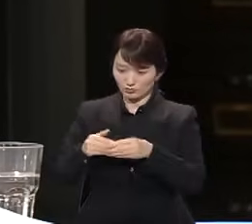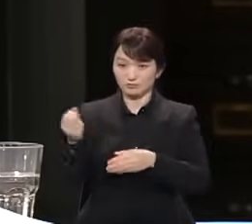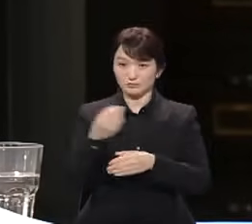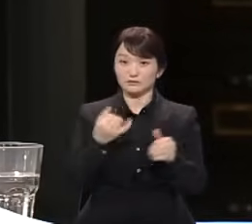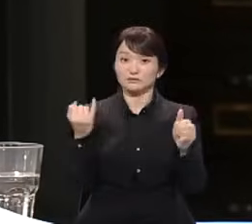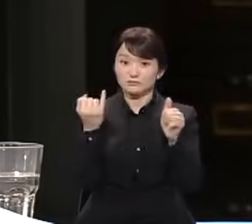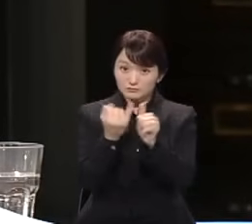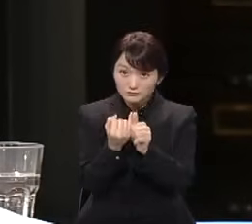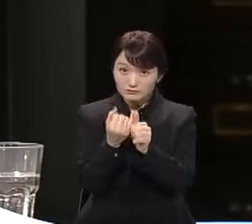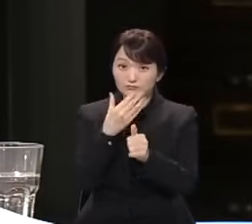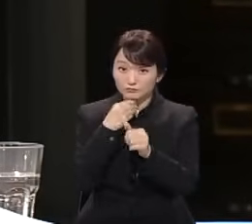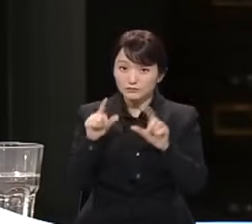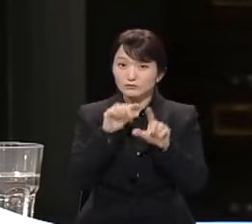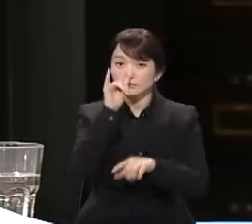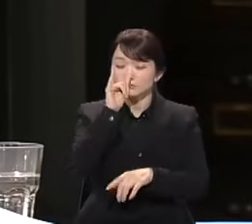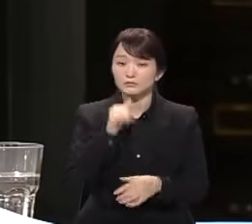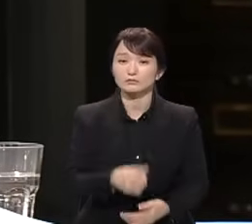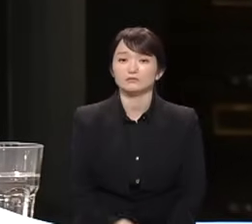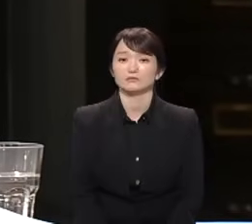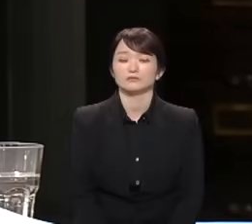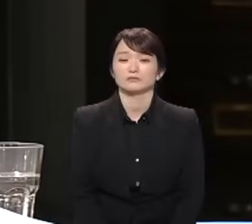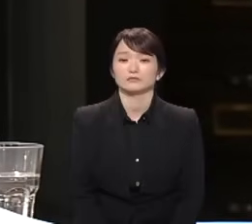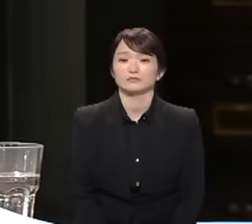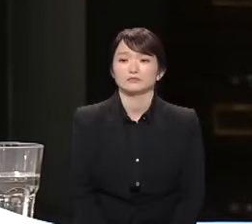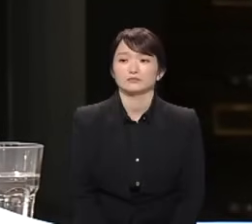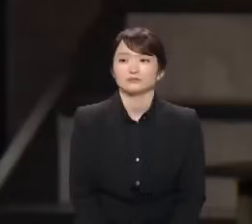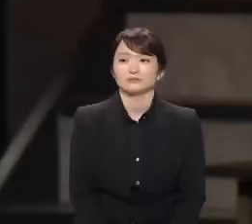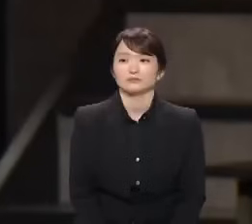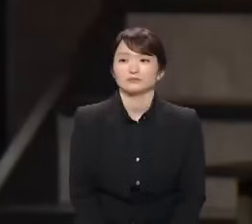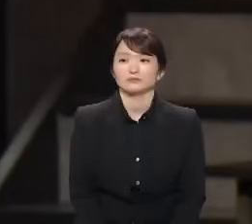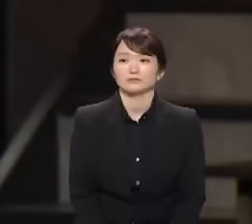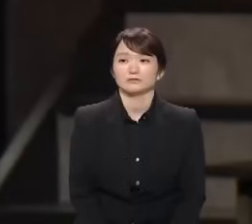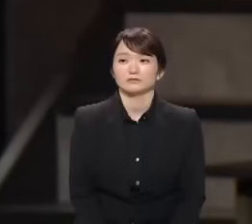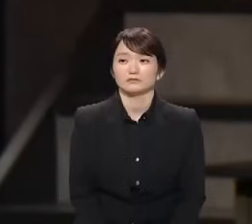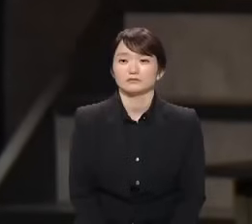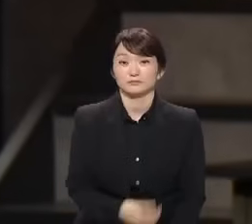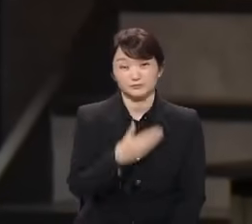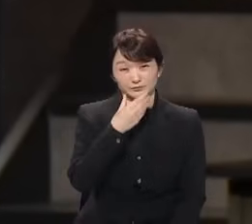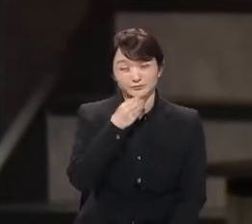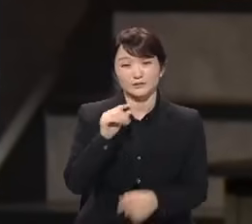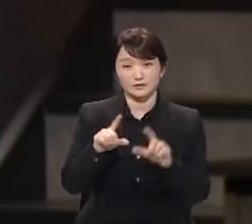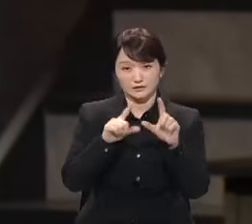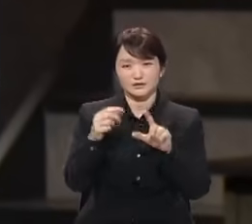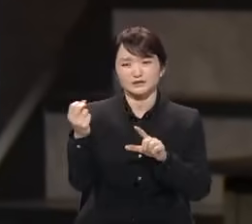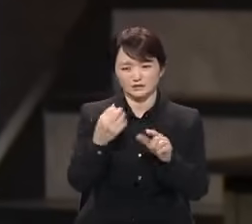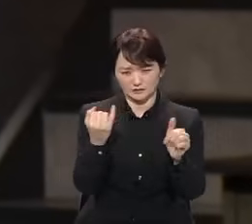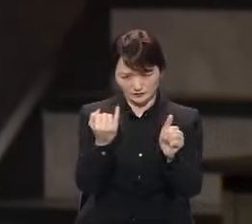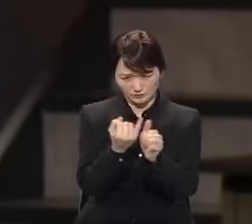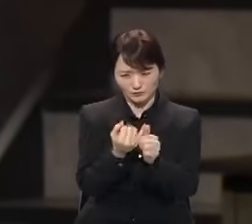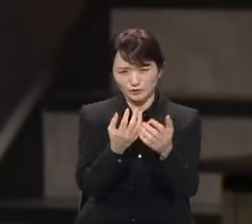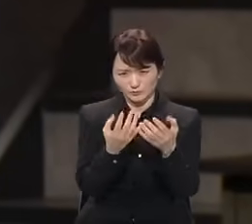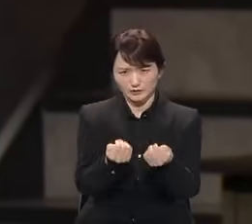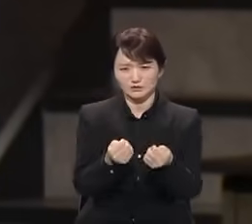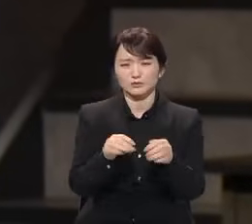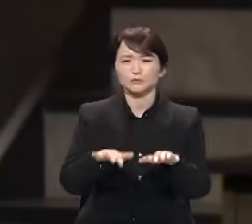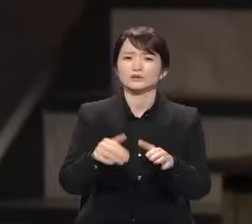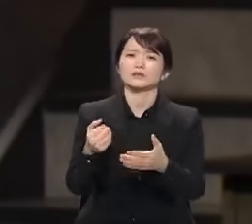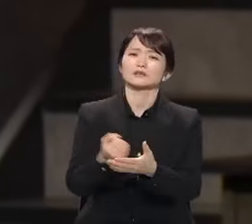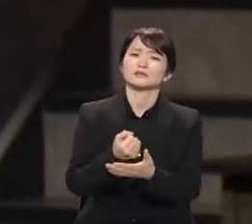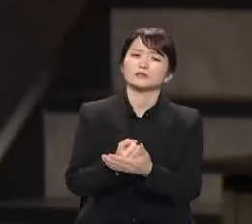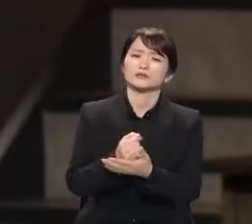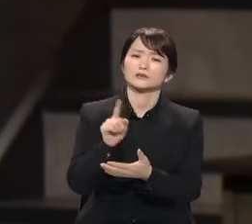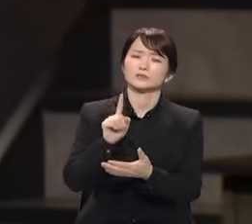뭐 행복하게 사실 수 있죠. 네, 그렇게 행복하게 사는 재혼 부부도 많으니까요. 근데 안타깝게도 오늘 이 장 씨는